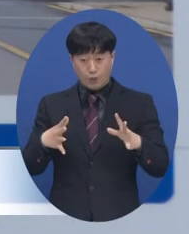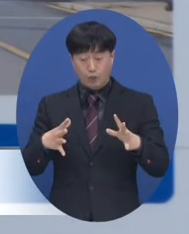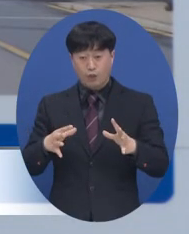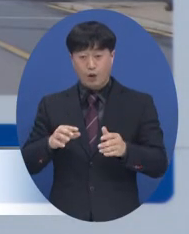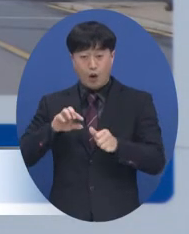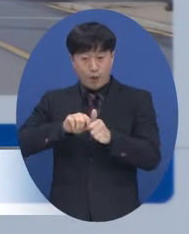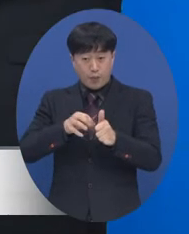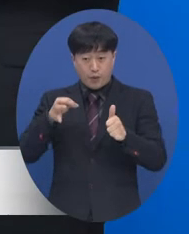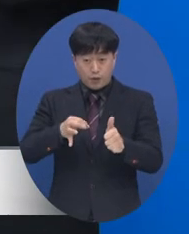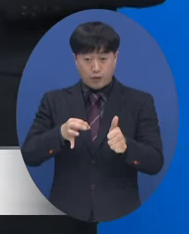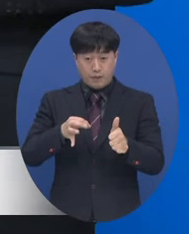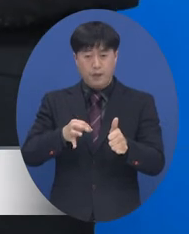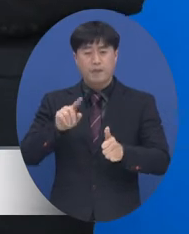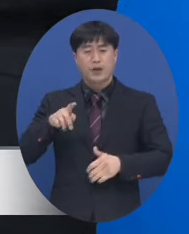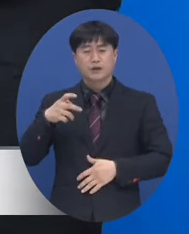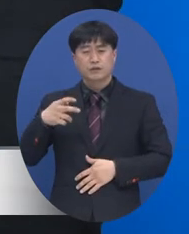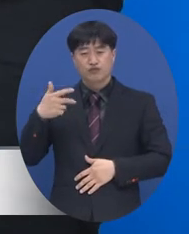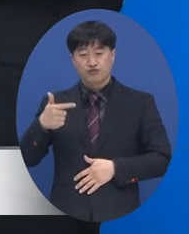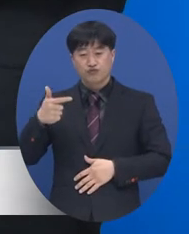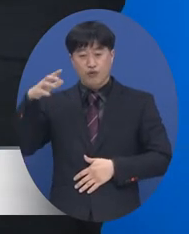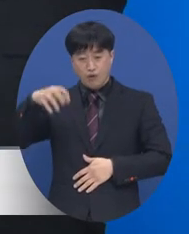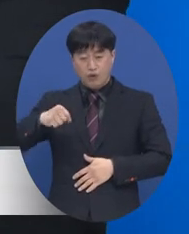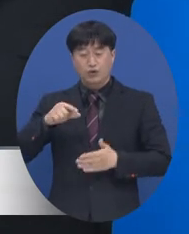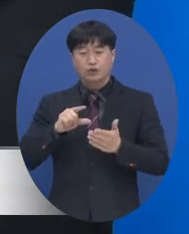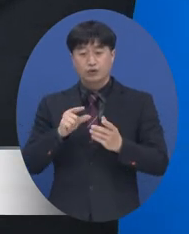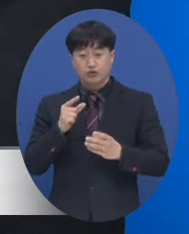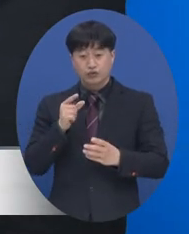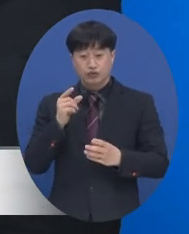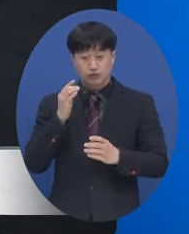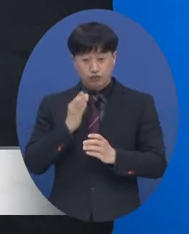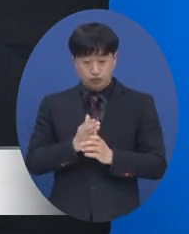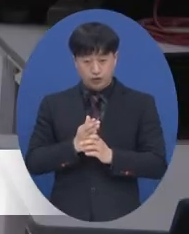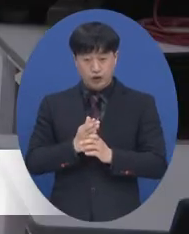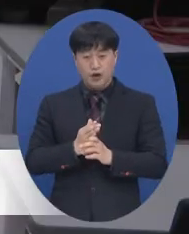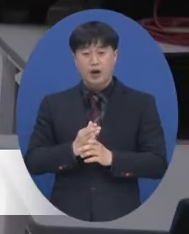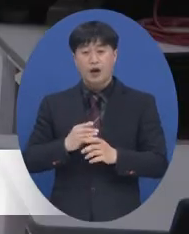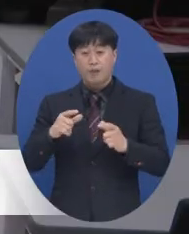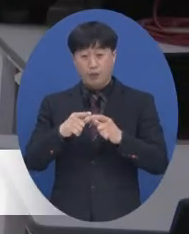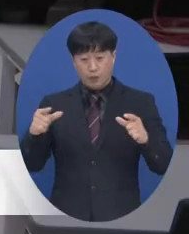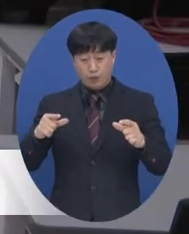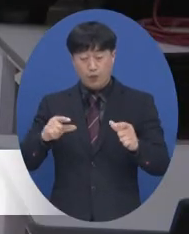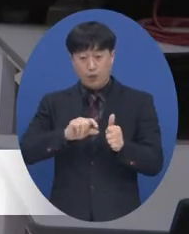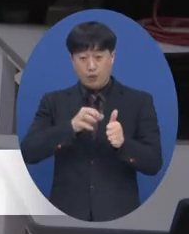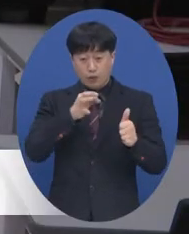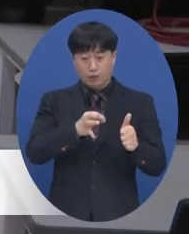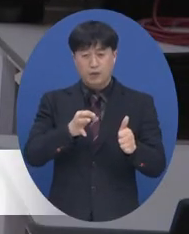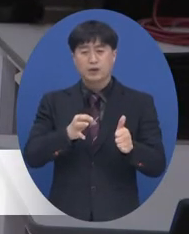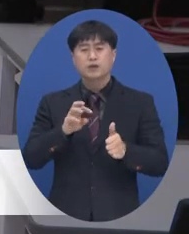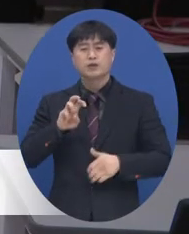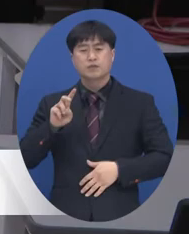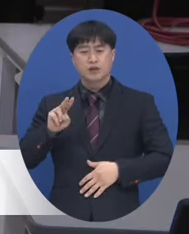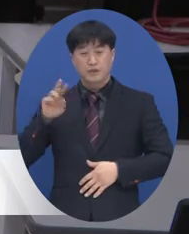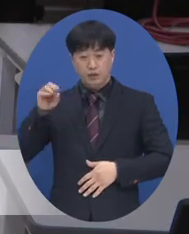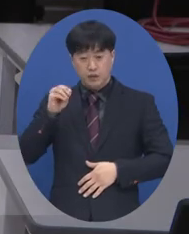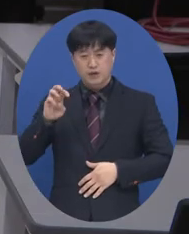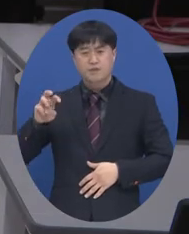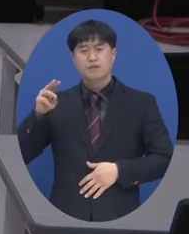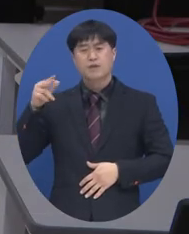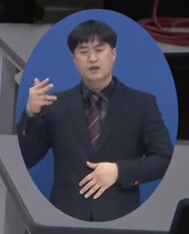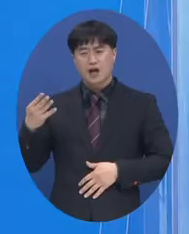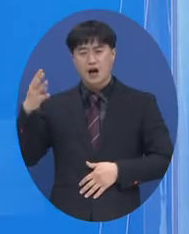과태료 176억 원 중 일반 구역으로 과소 부과한 건이 전체의 32%, 34억 원에